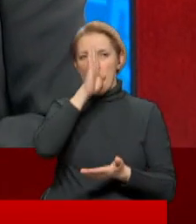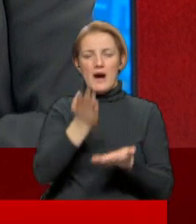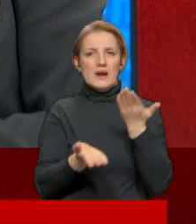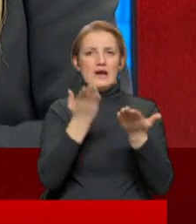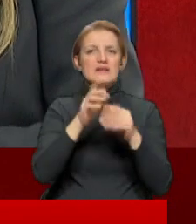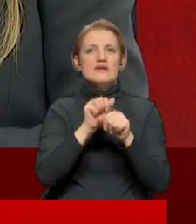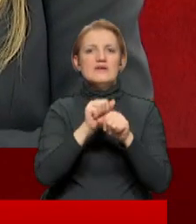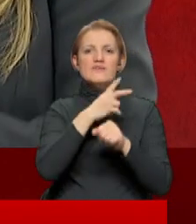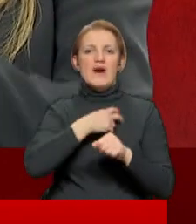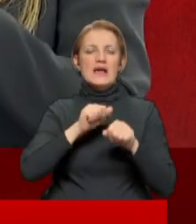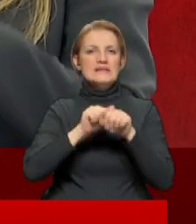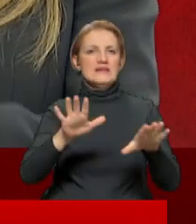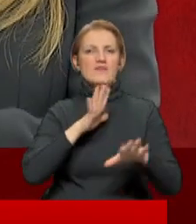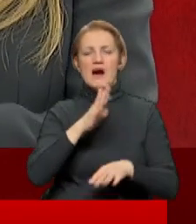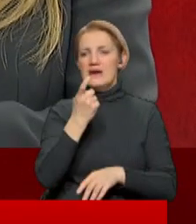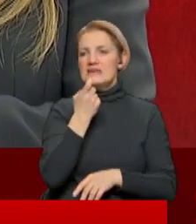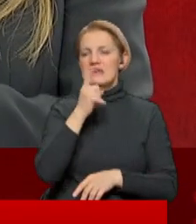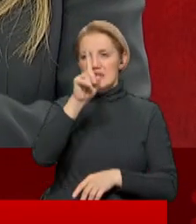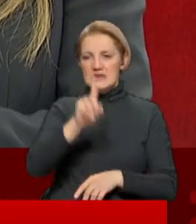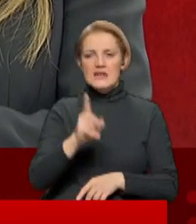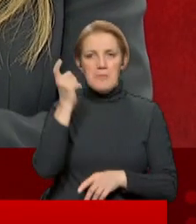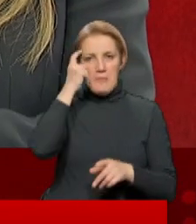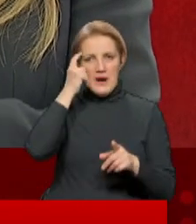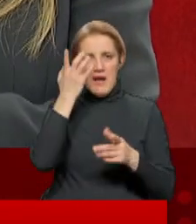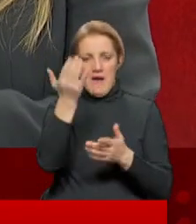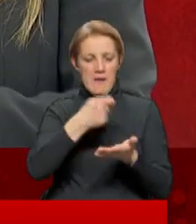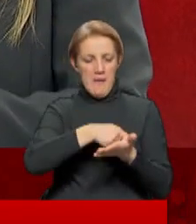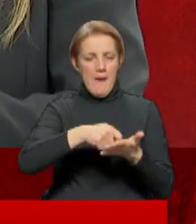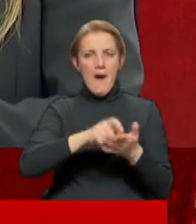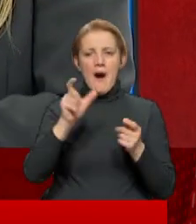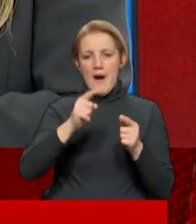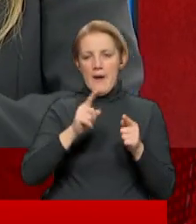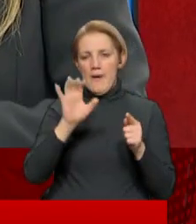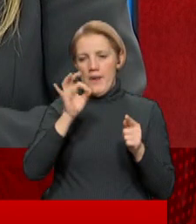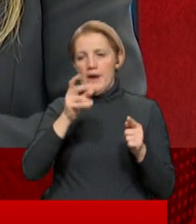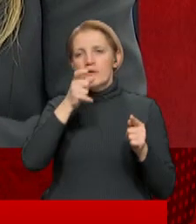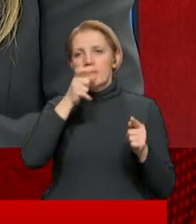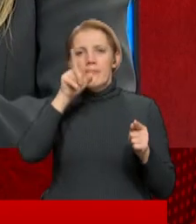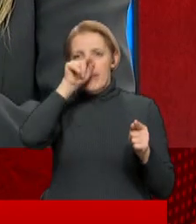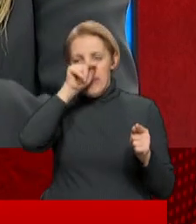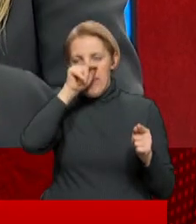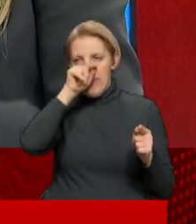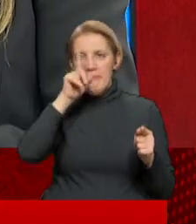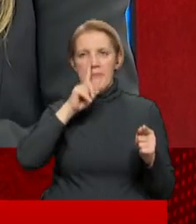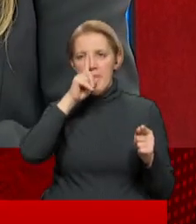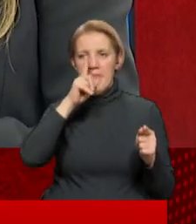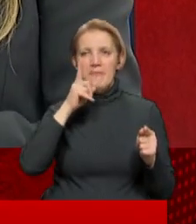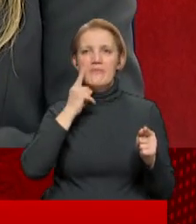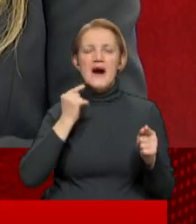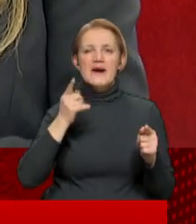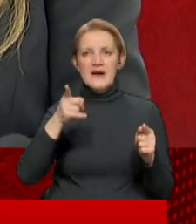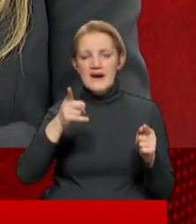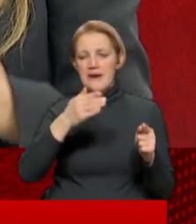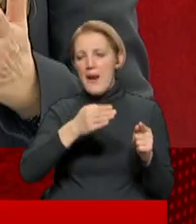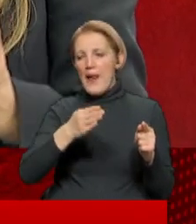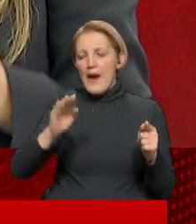bir vergi sistemi var ki, yılın başında aldığımız ücret aylar ilerledikçe, yılın ortası itibariyle elimize geçen net ücret düşmeye